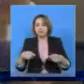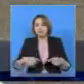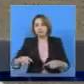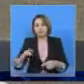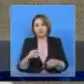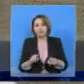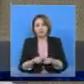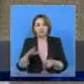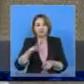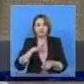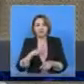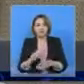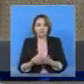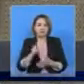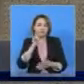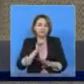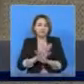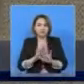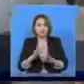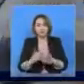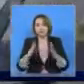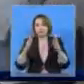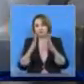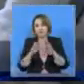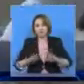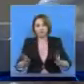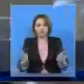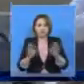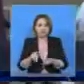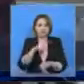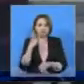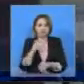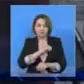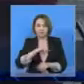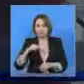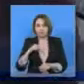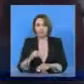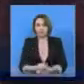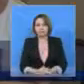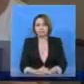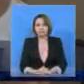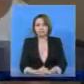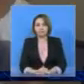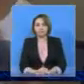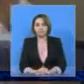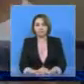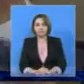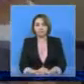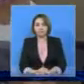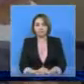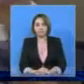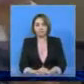регионы. Это было не совсем удобно, так как дома дети оставались одни, признается Ахсауле. Все